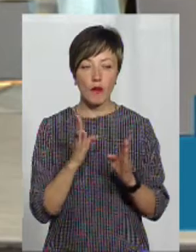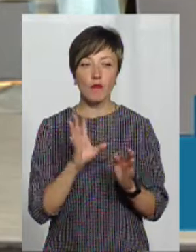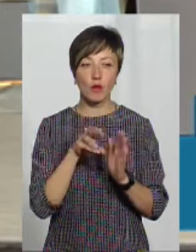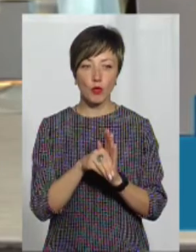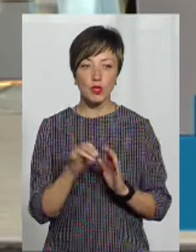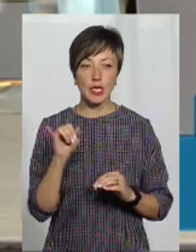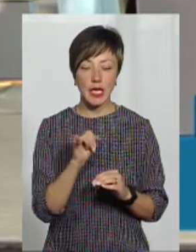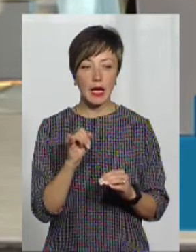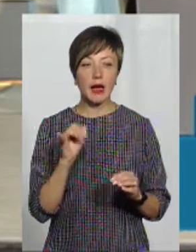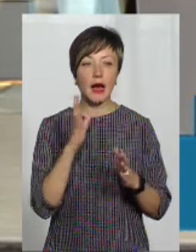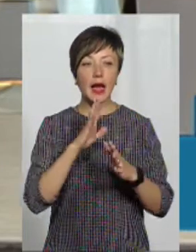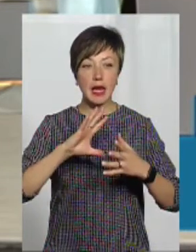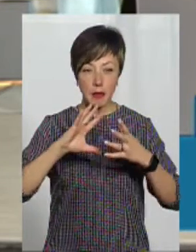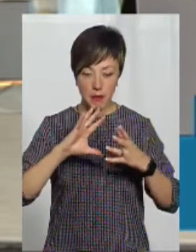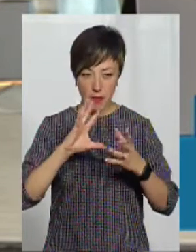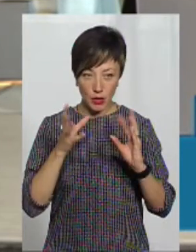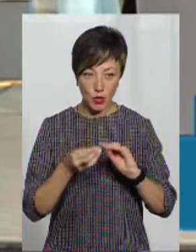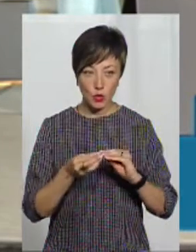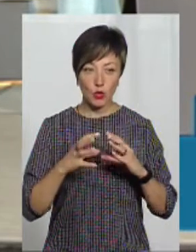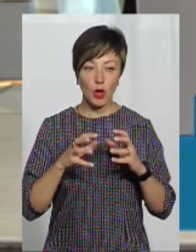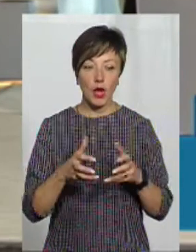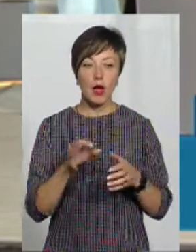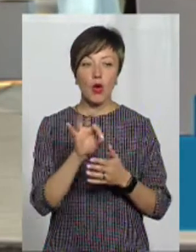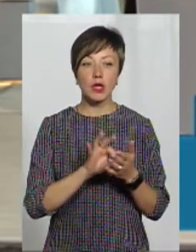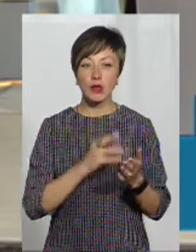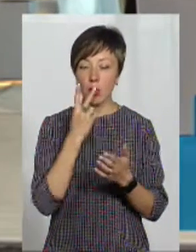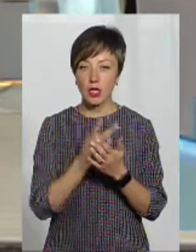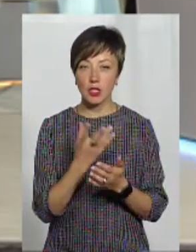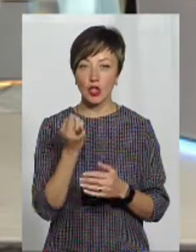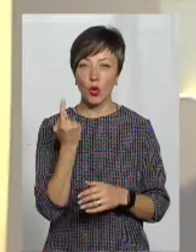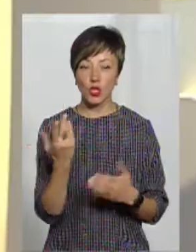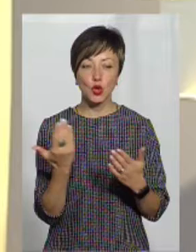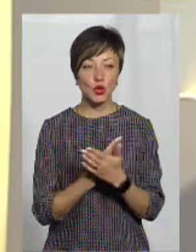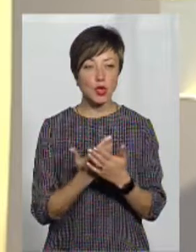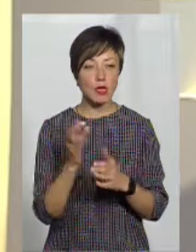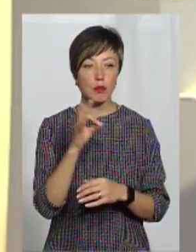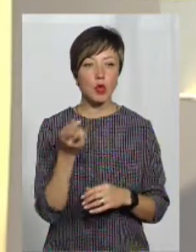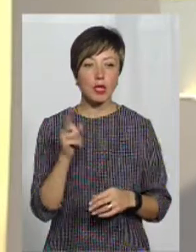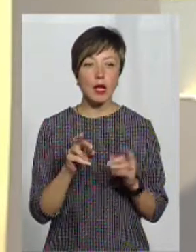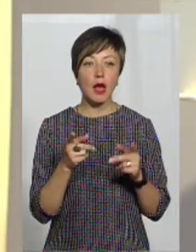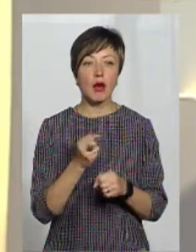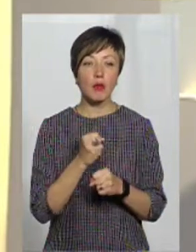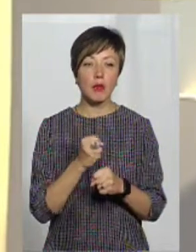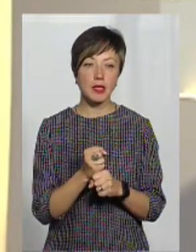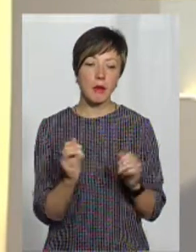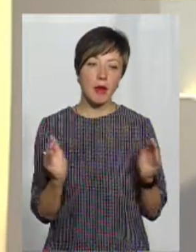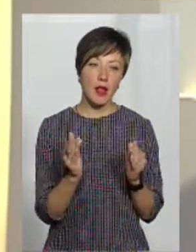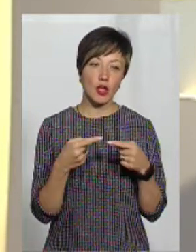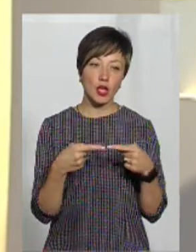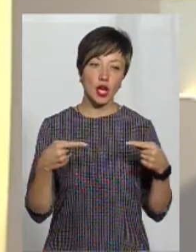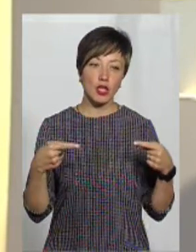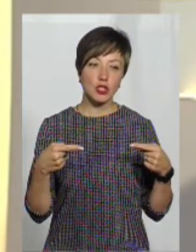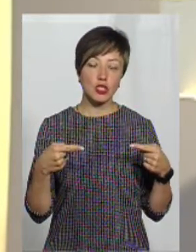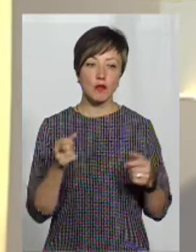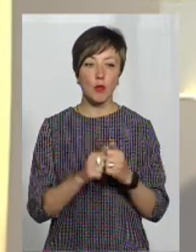в тому числі і клімату. Так, так. Ось, і хочеться одразу показати ще один сюжет про те, як робити якісь маленькі речі